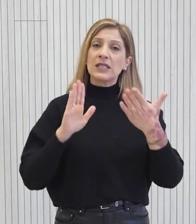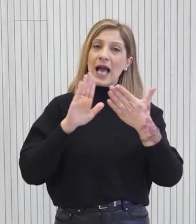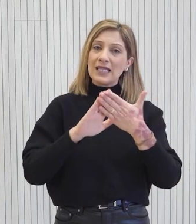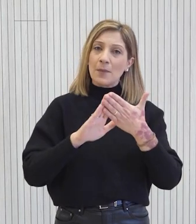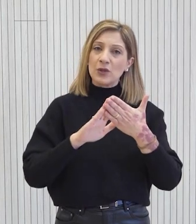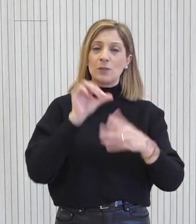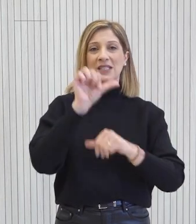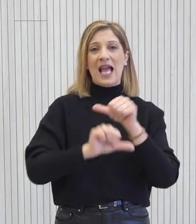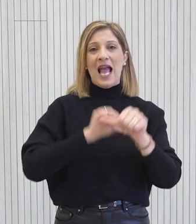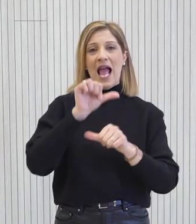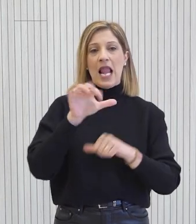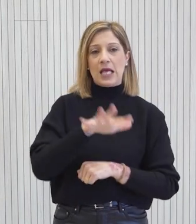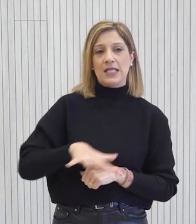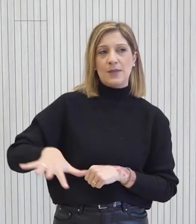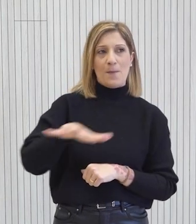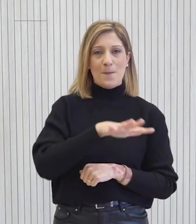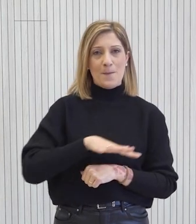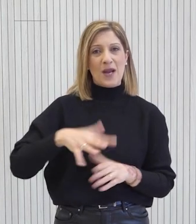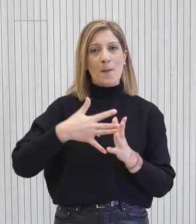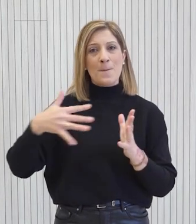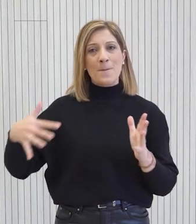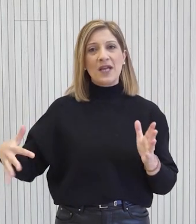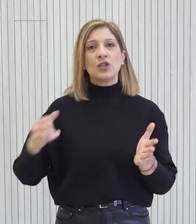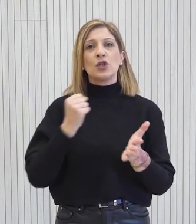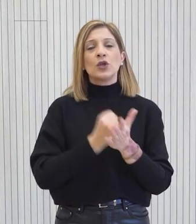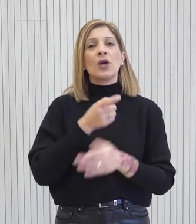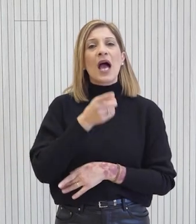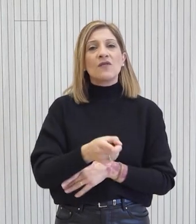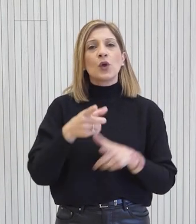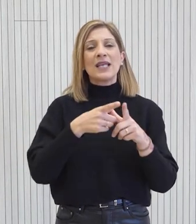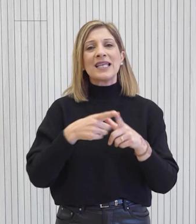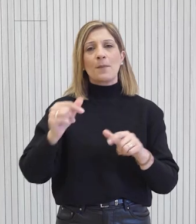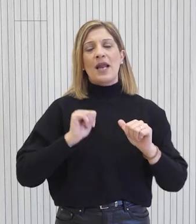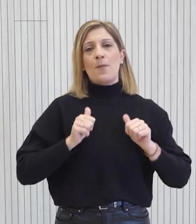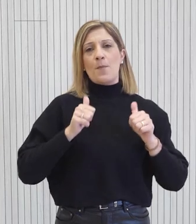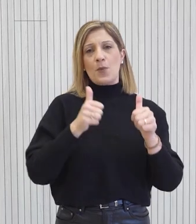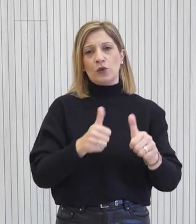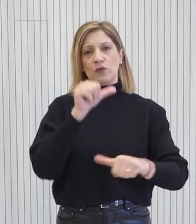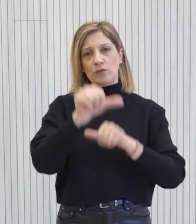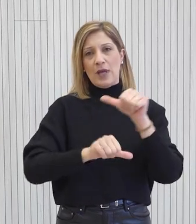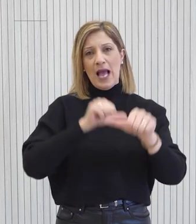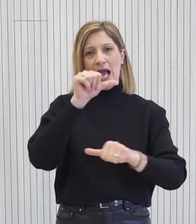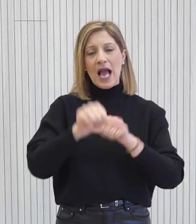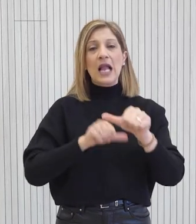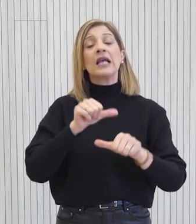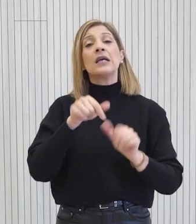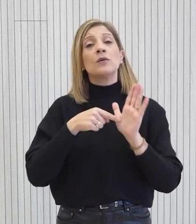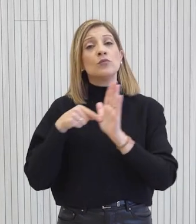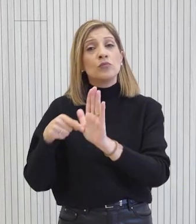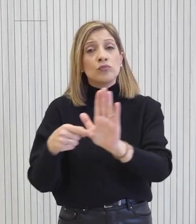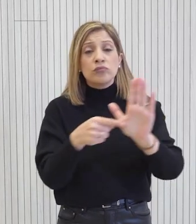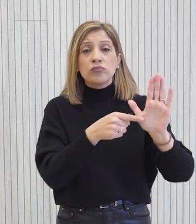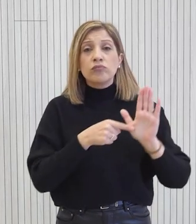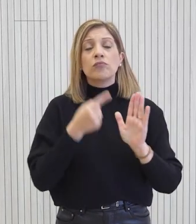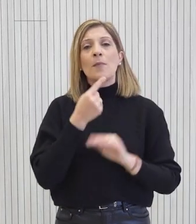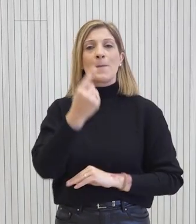της κλιματικής αλλαγής της περιοχής της Ανατολικής Μεσογείου στο πλαίσιο της Κυπριακής Πρωτοβουλίας για την Κλιματική Αλλαγή, που παρουσιάστηκε στο